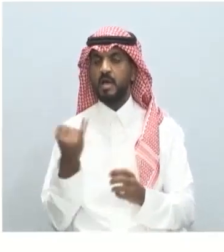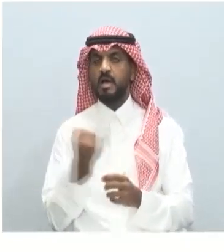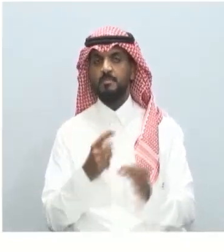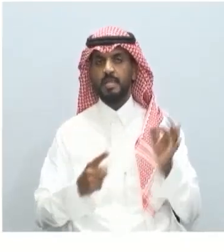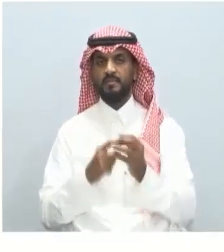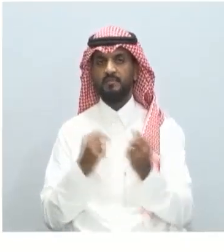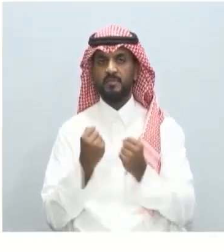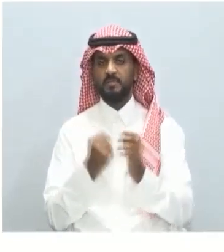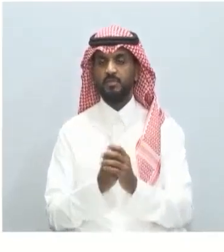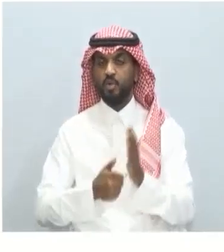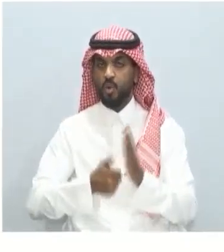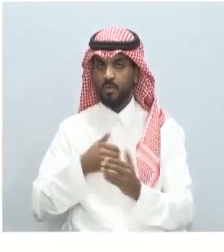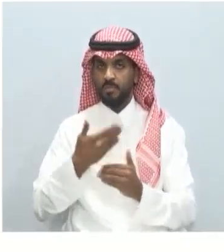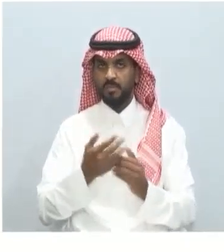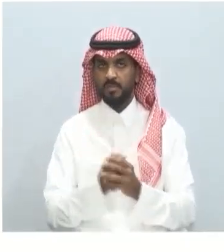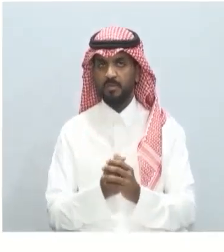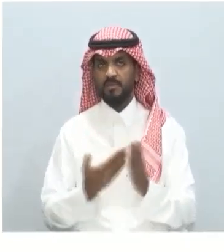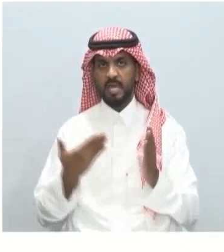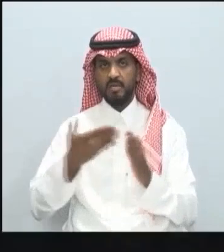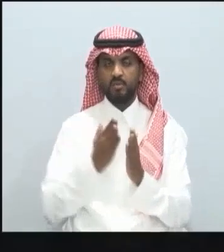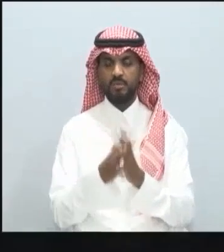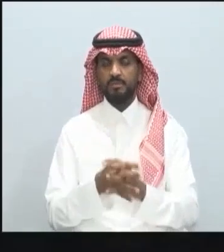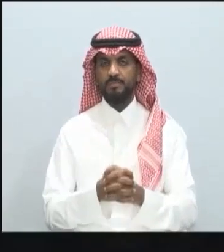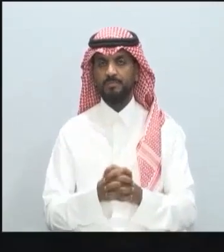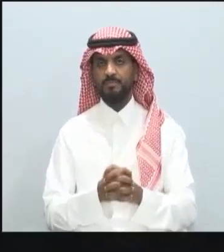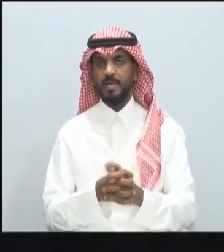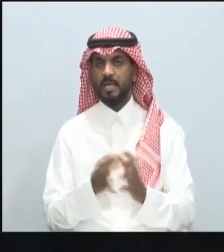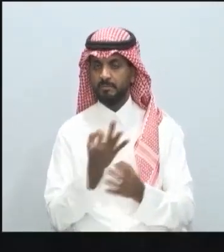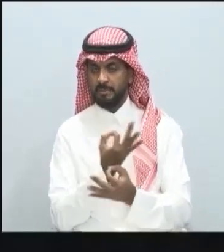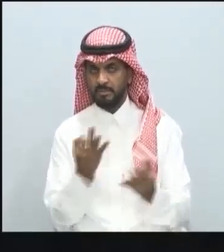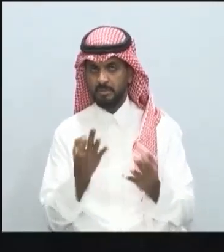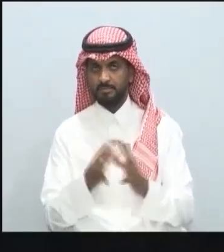التدريبيه التي يتوقع منك باذن الله تعالى في نهايه هذه الوحده ان تكون قد